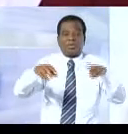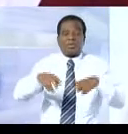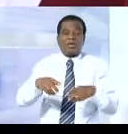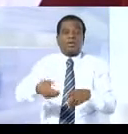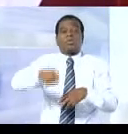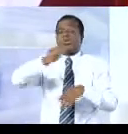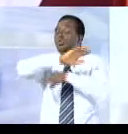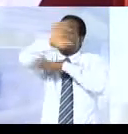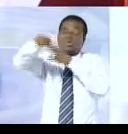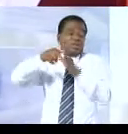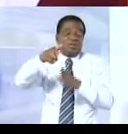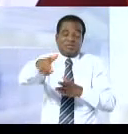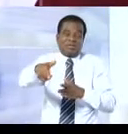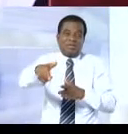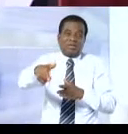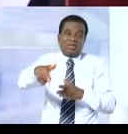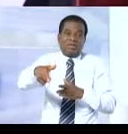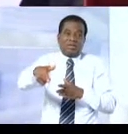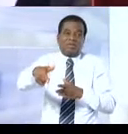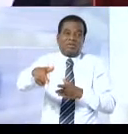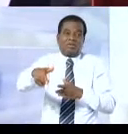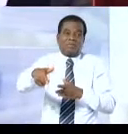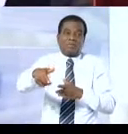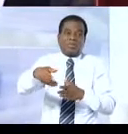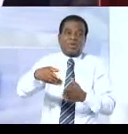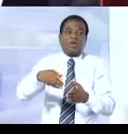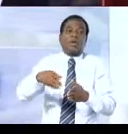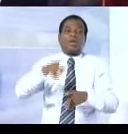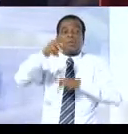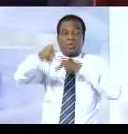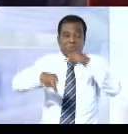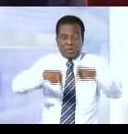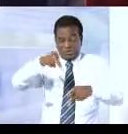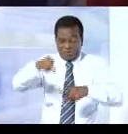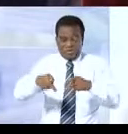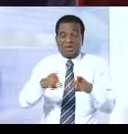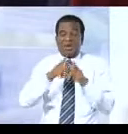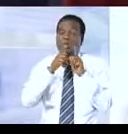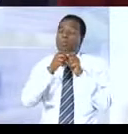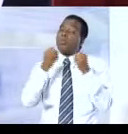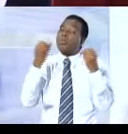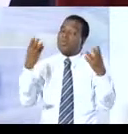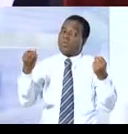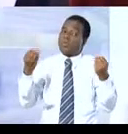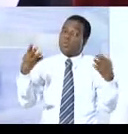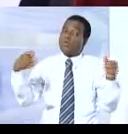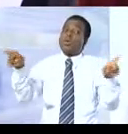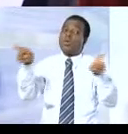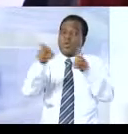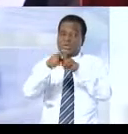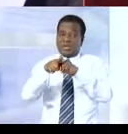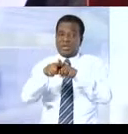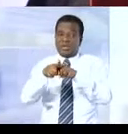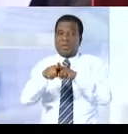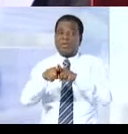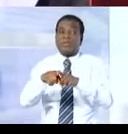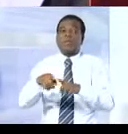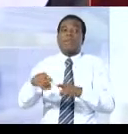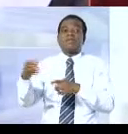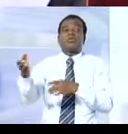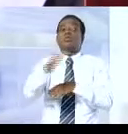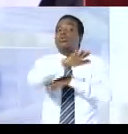etc. Le capital humain et les ressources naturelles dont regorge cet espace,